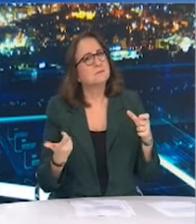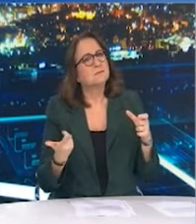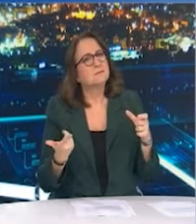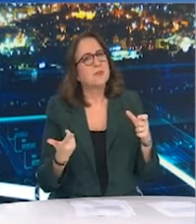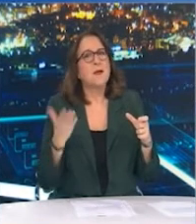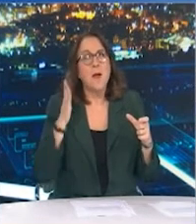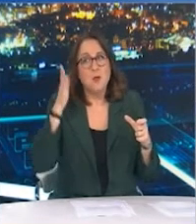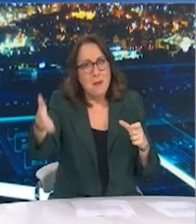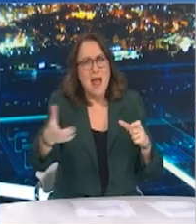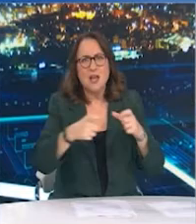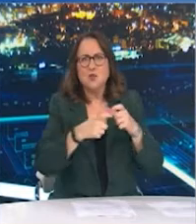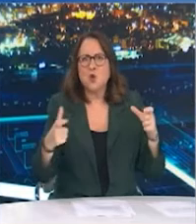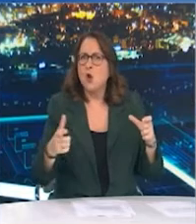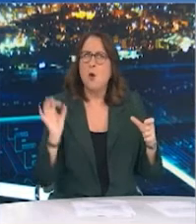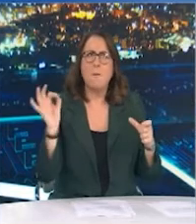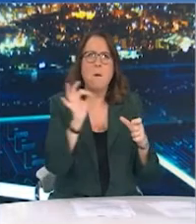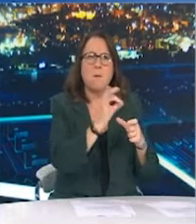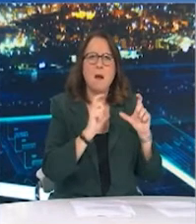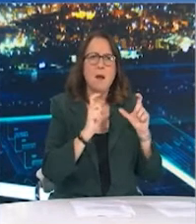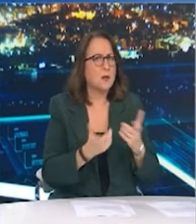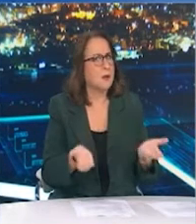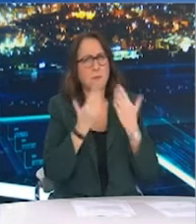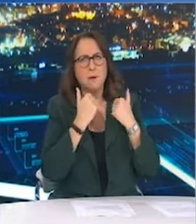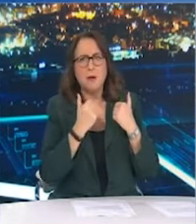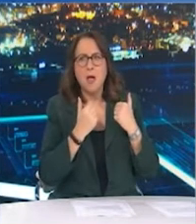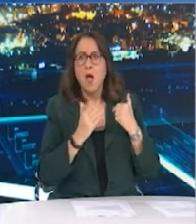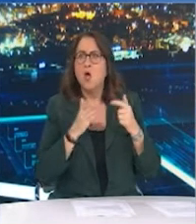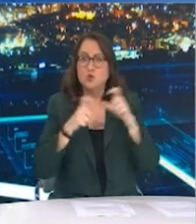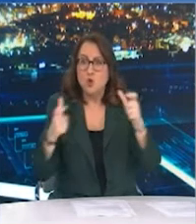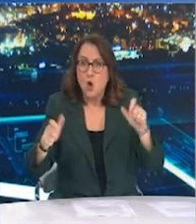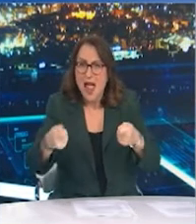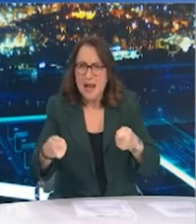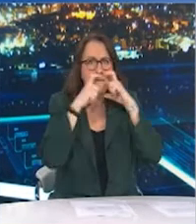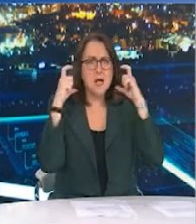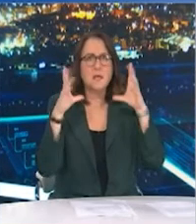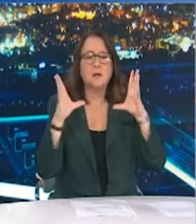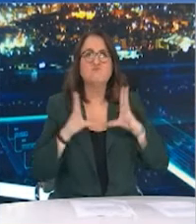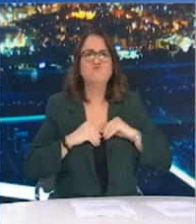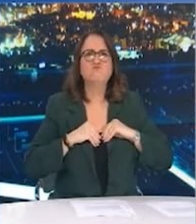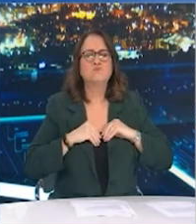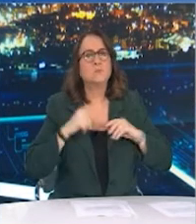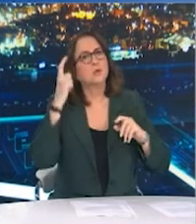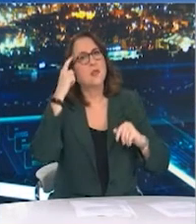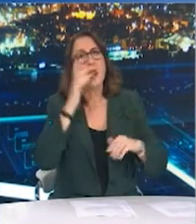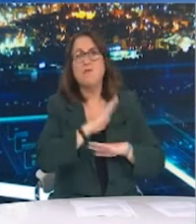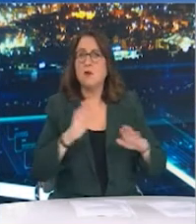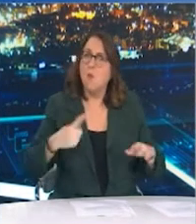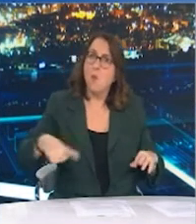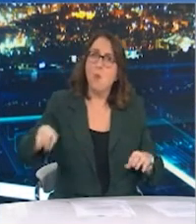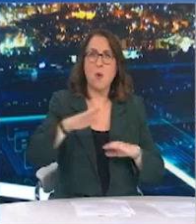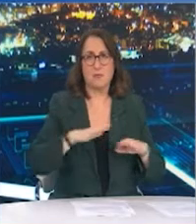μέρος για τα μικρά παιδιά είναι το σχολικό περιβάλλον, εκεί που τηρούνται τα μέτρα ατομικής προστασίας. Σε χθεσινή συνεδρίαση της Επιτροπής